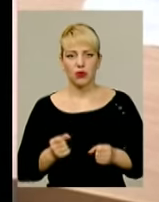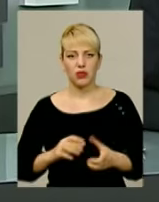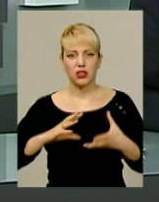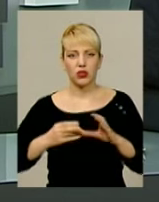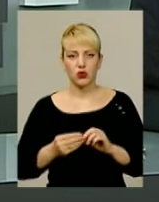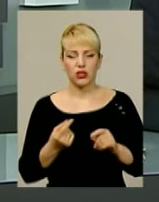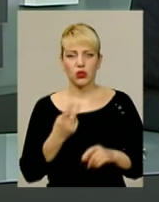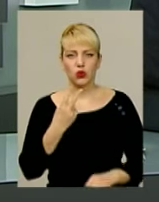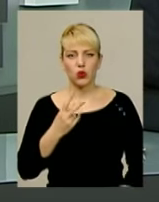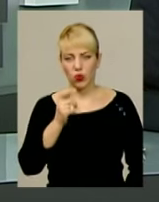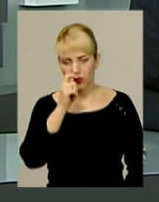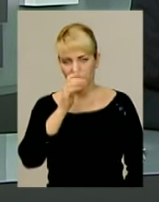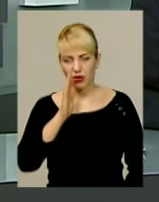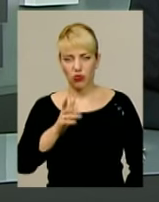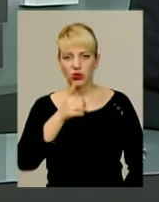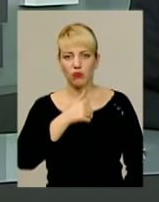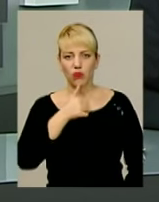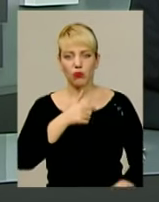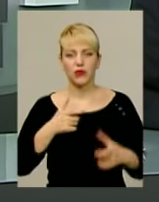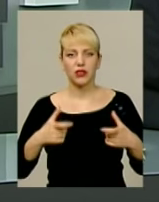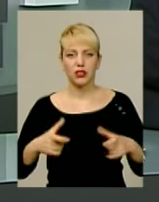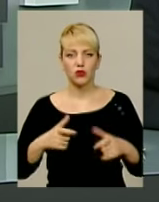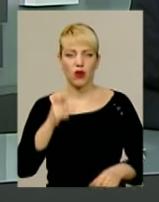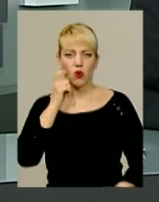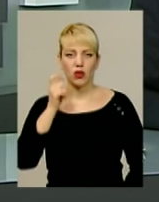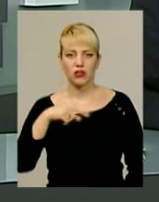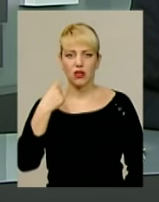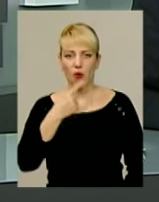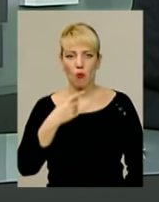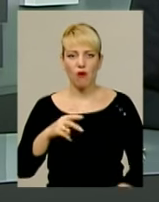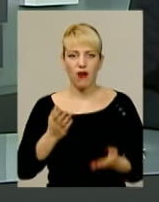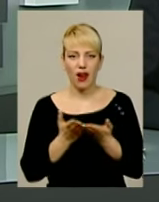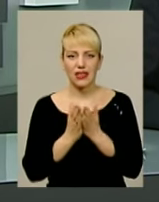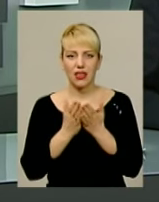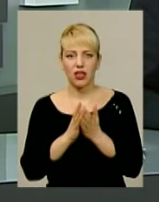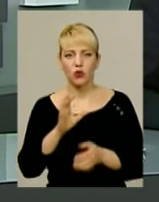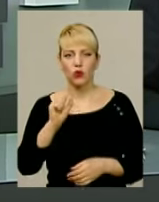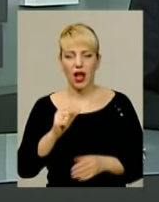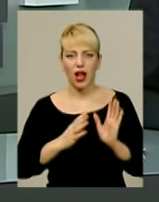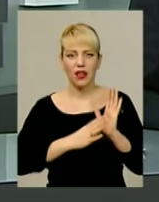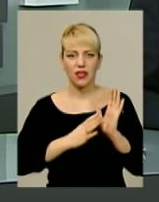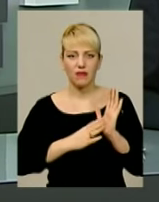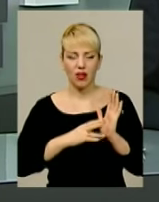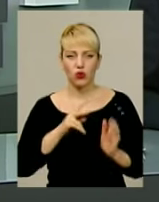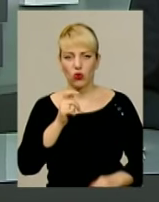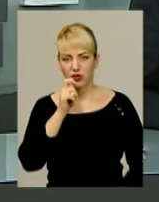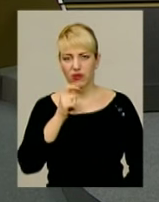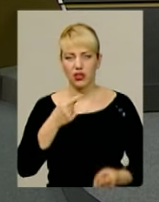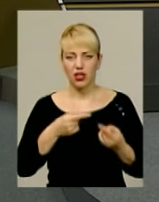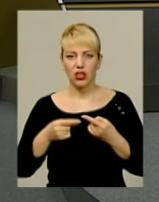Отож, 2 квітня відбудеться пробне тестування з української мови та літератури, 9 квітня – зрешти предметів.